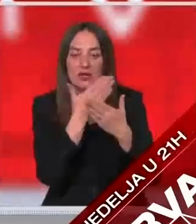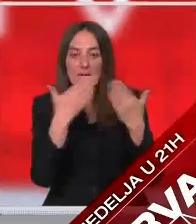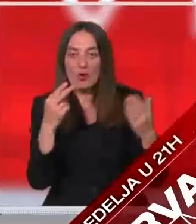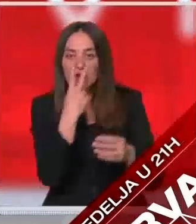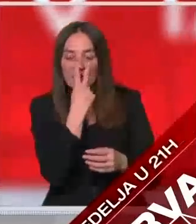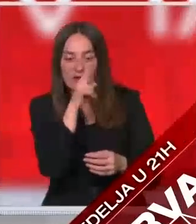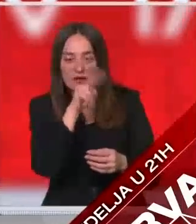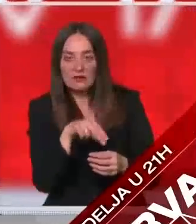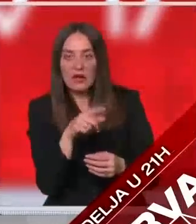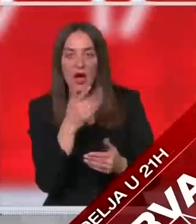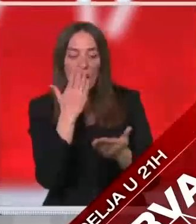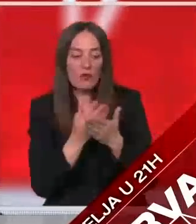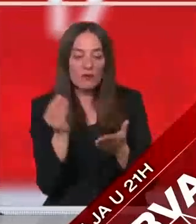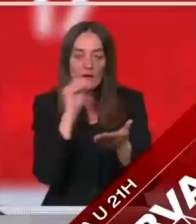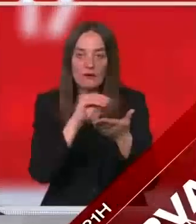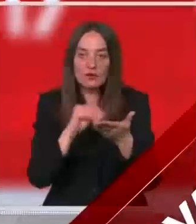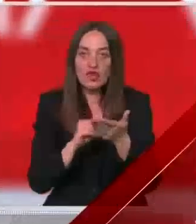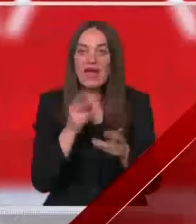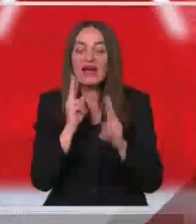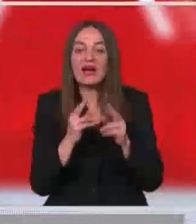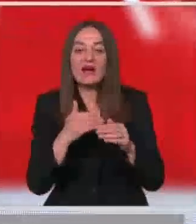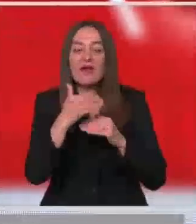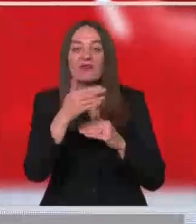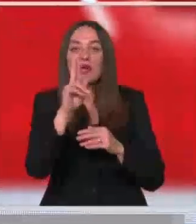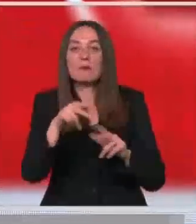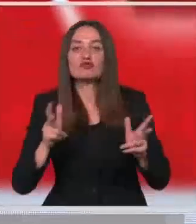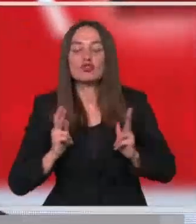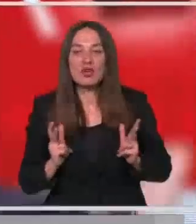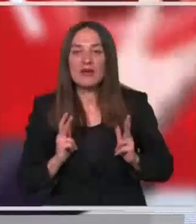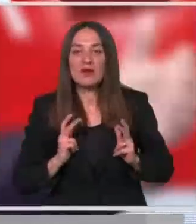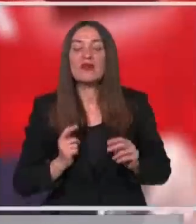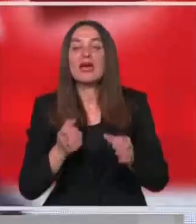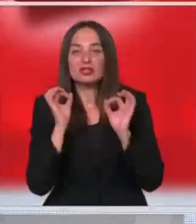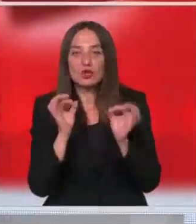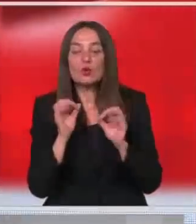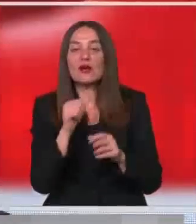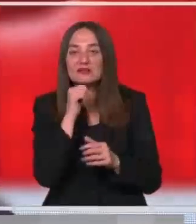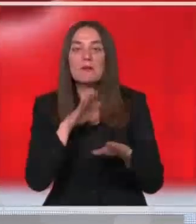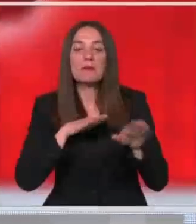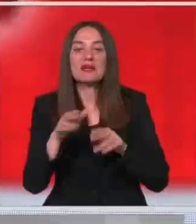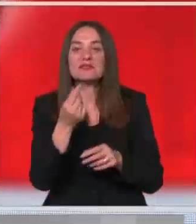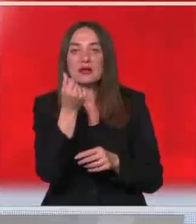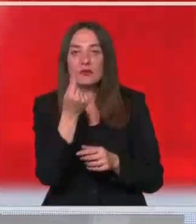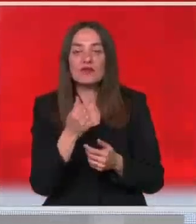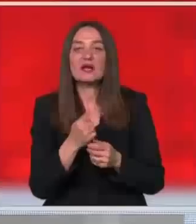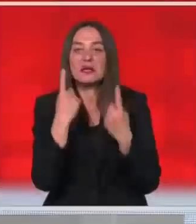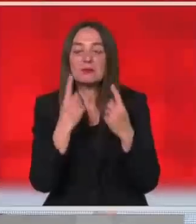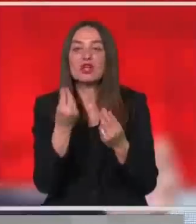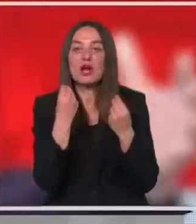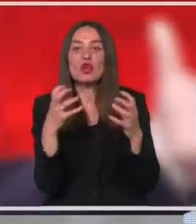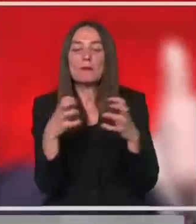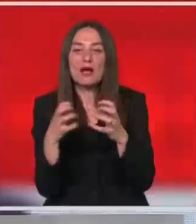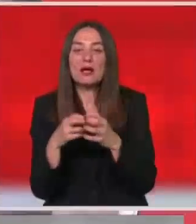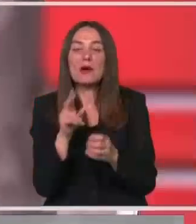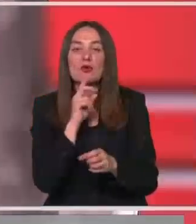videti, ako se unesu odgovarajući inputi, kakav efekat se može očekivati, a siguran sam da i u Ministarstvu financija postoji dobra ekipa koja se